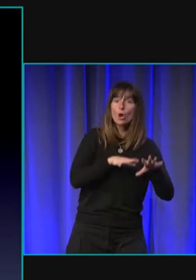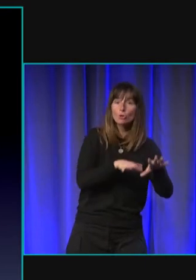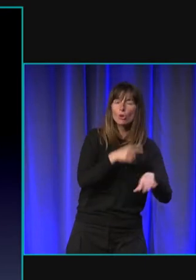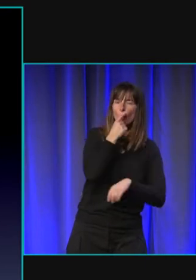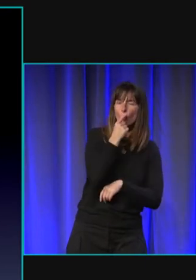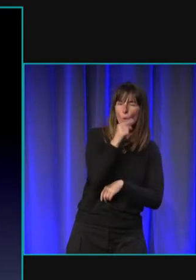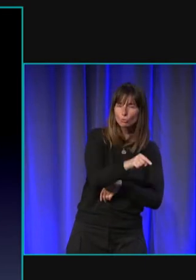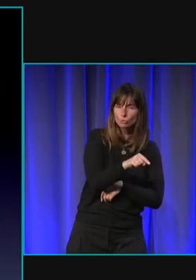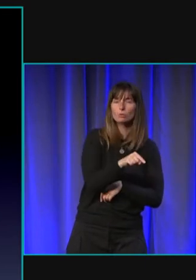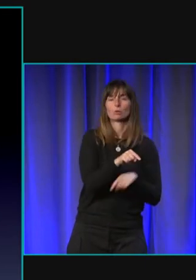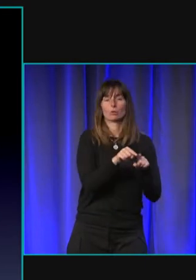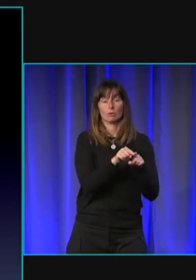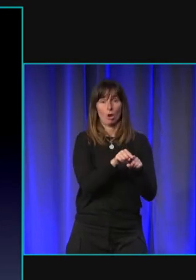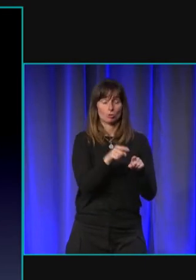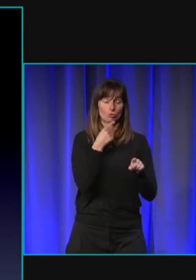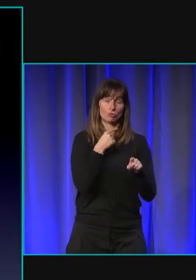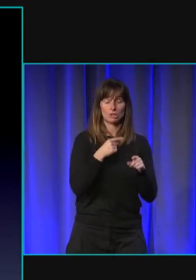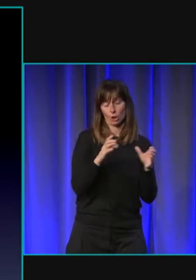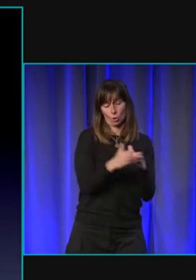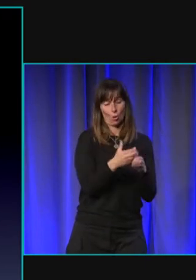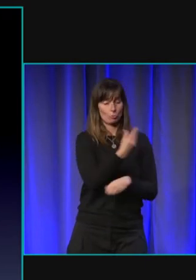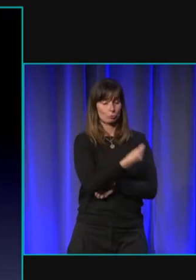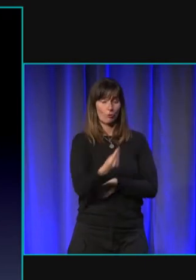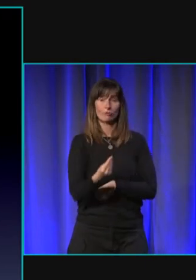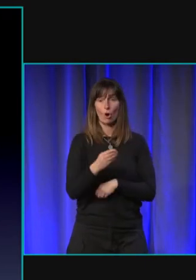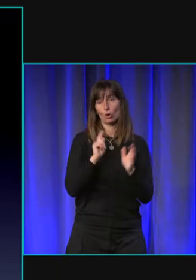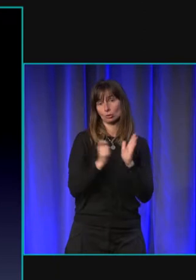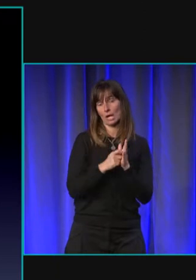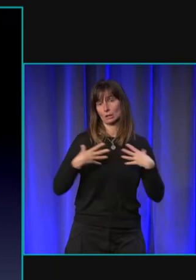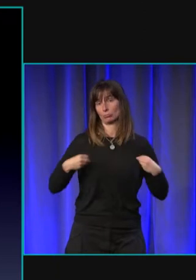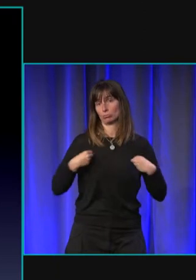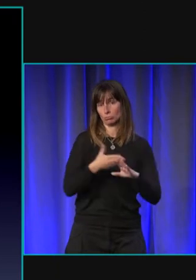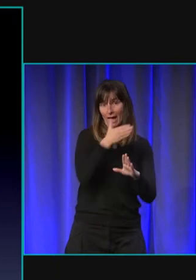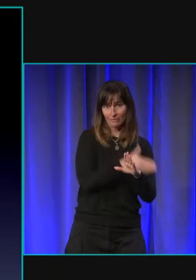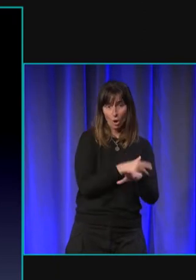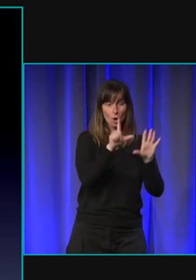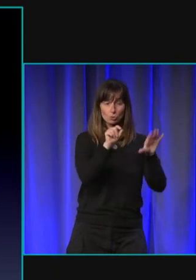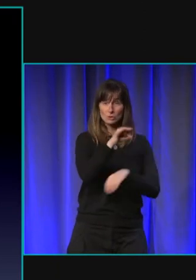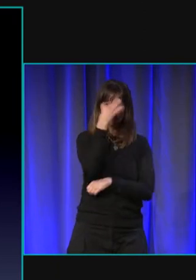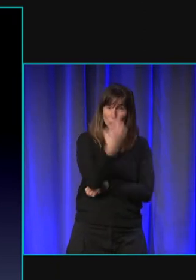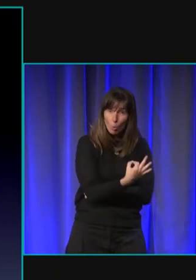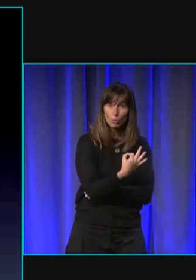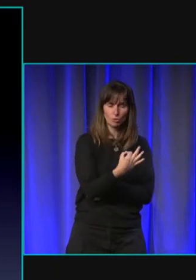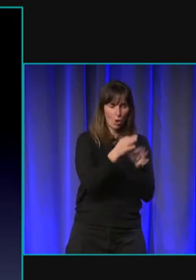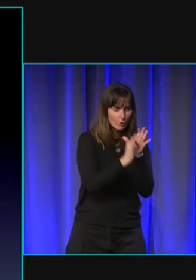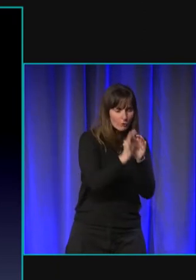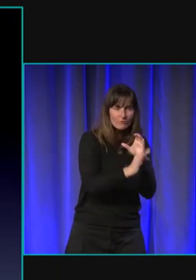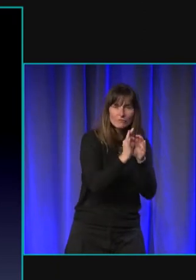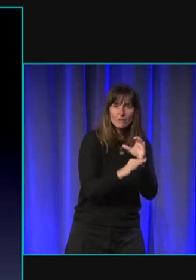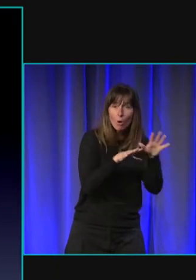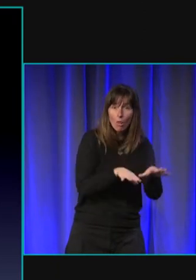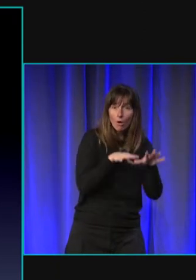oxydative. Donc ici, vous avez les enfants prépubères. Vous voyez qu'on a à peu près 70% de fibres lentes. C'est